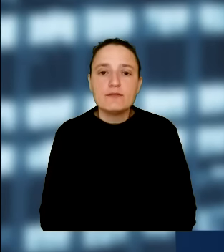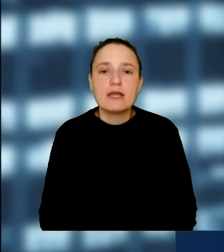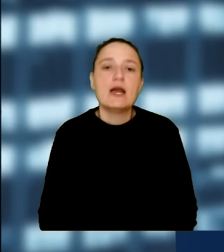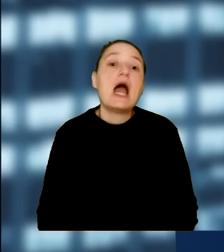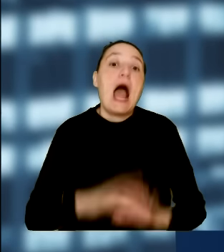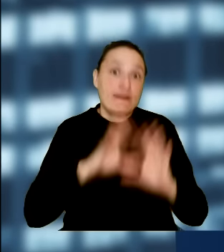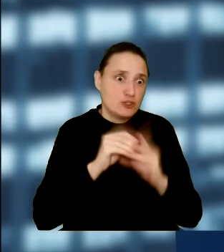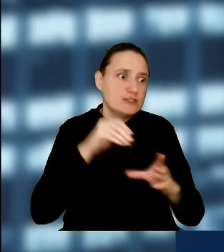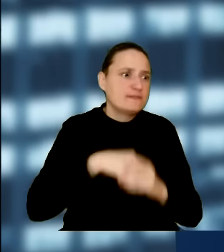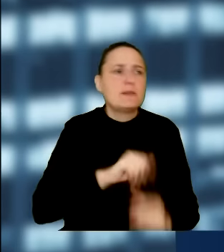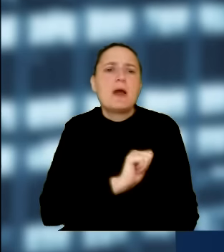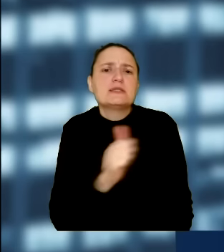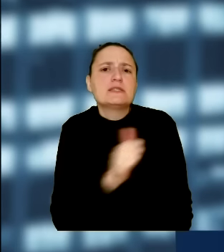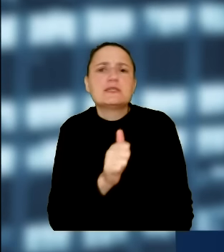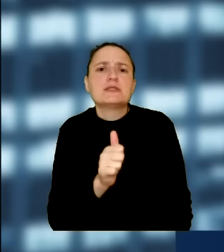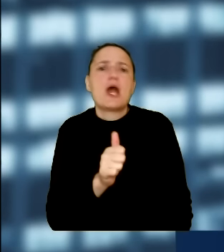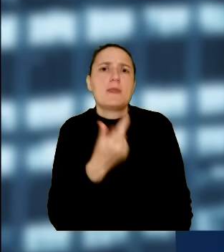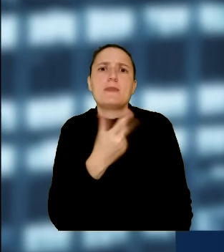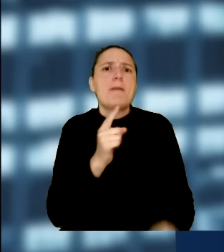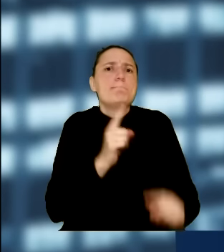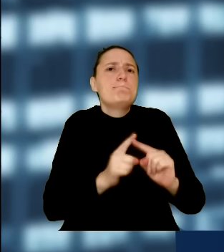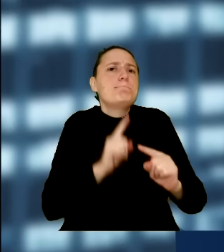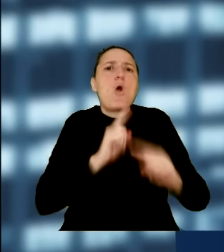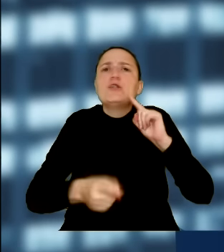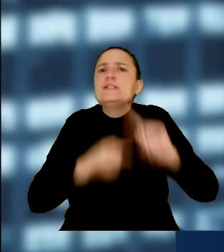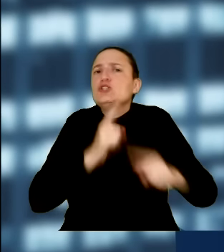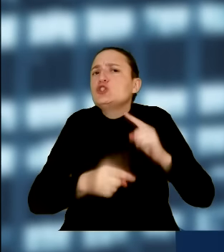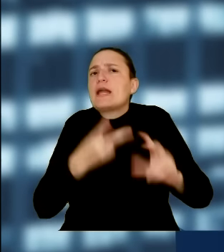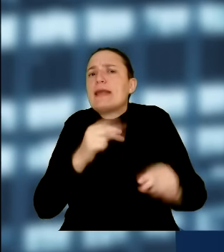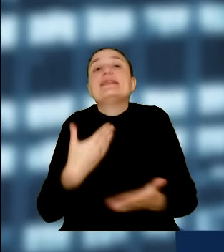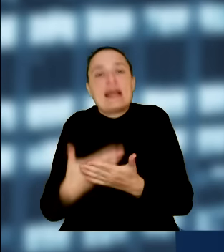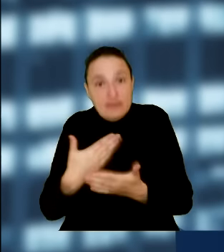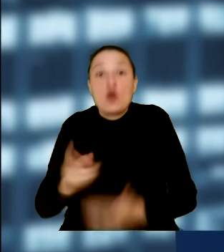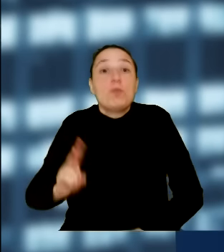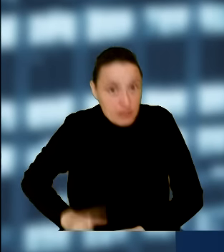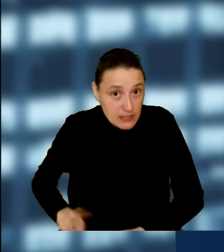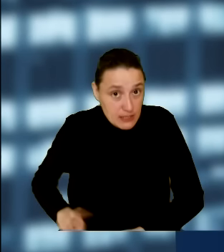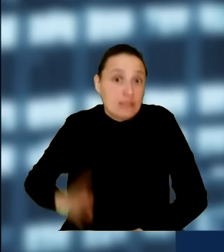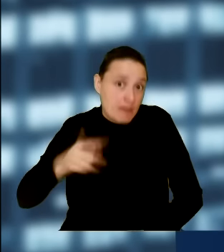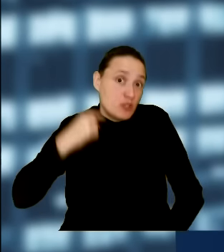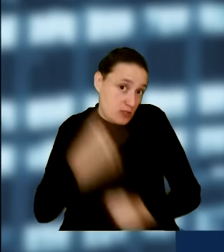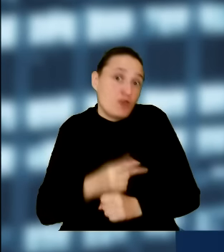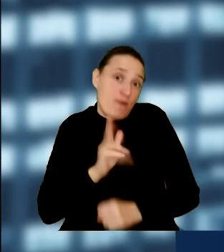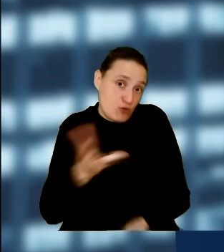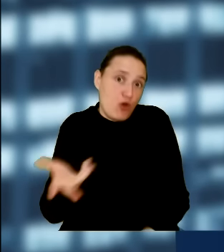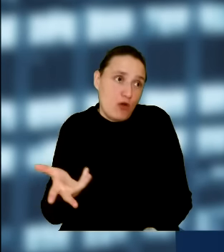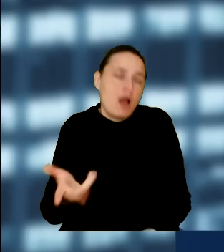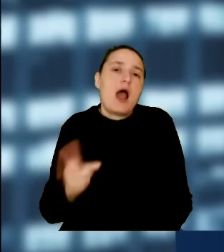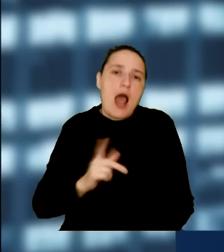specjaliści tacy apolityczni, to będą ich mianowali tam poszczególni ministrowie.